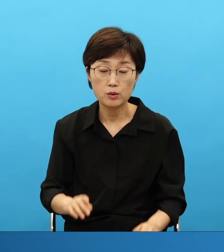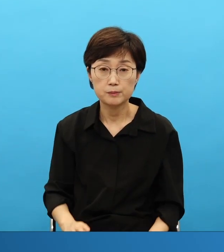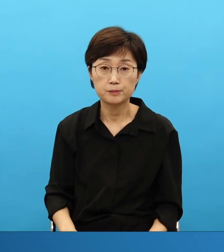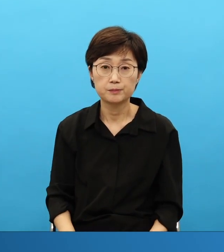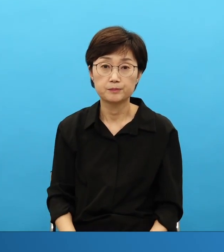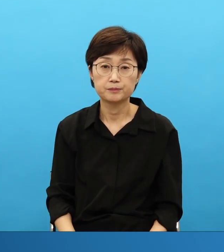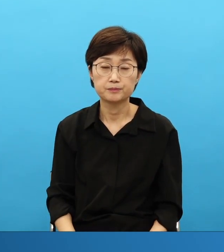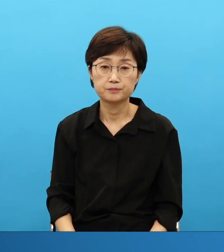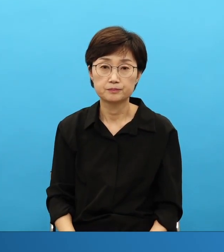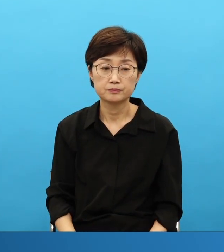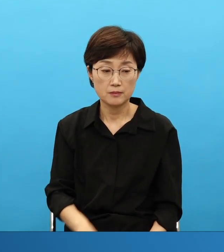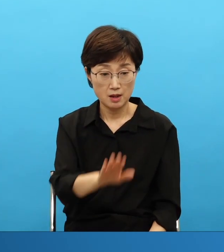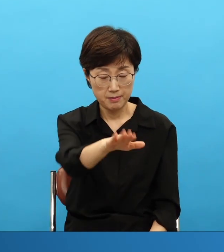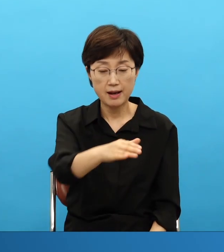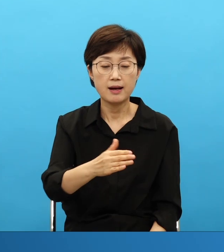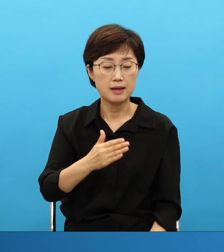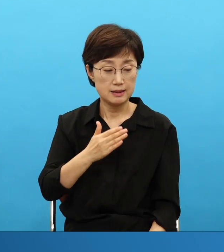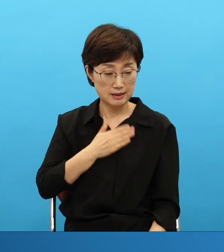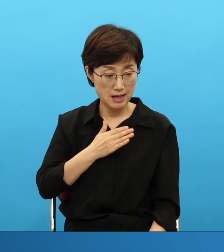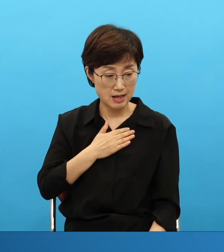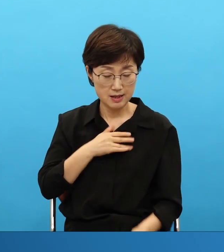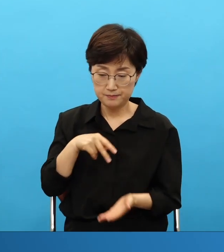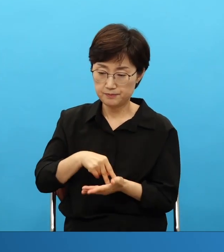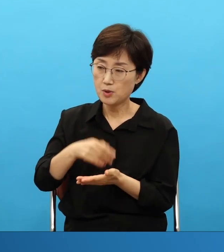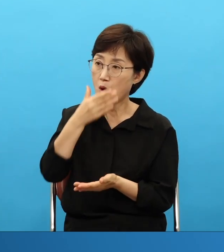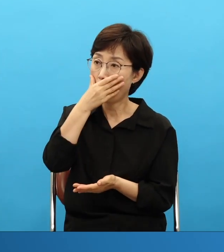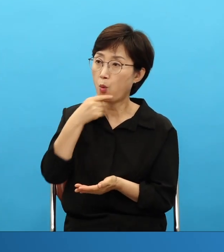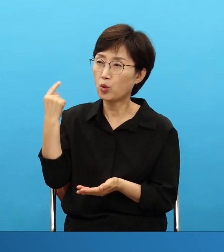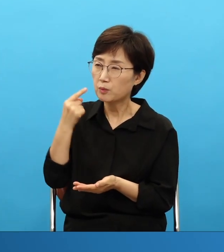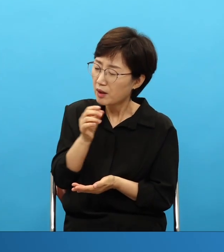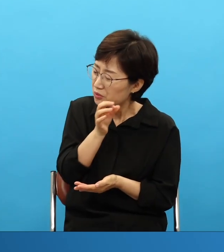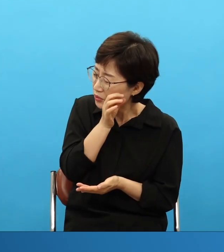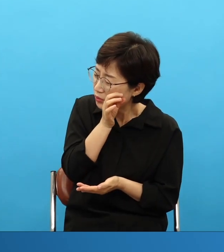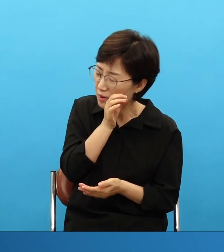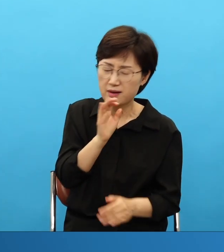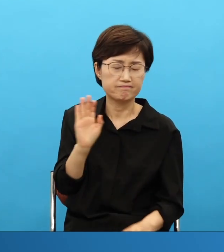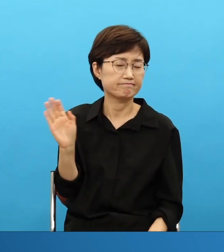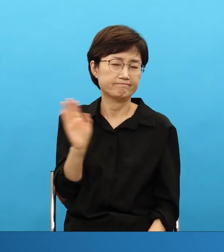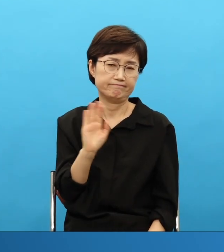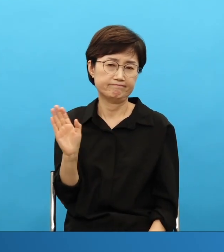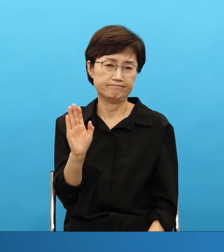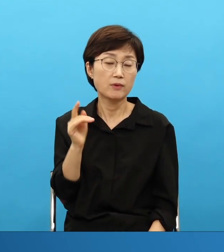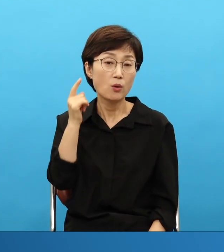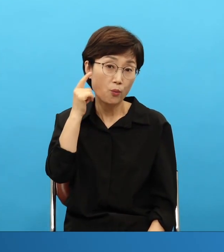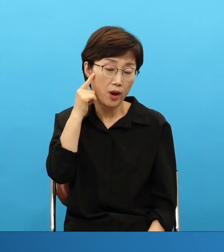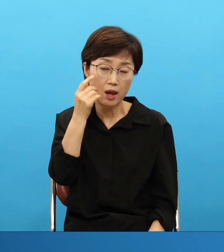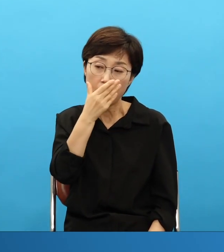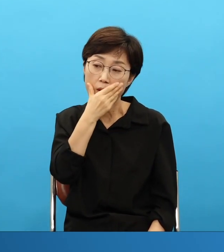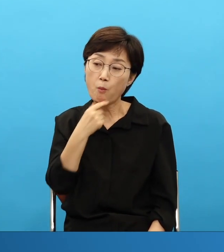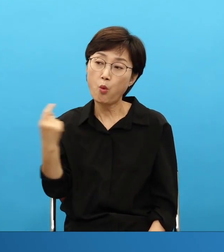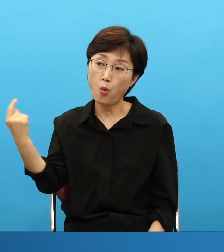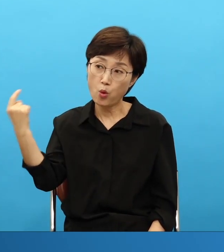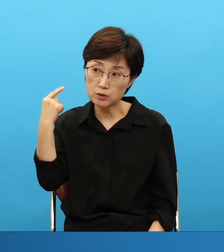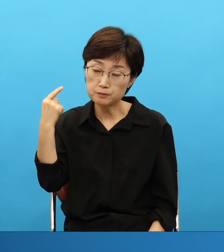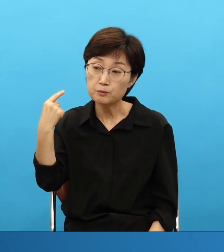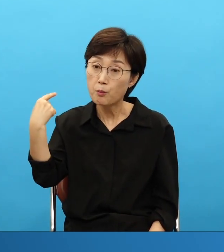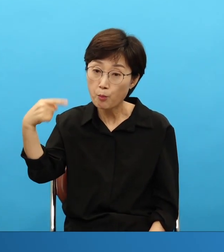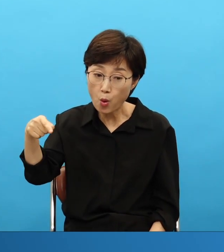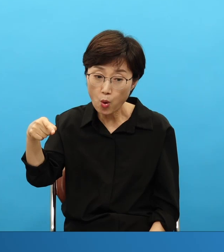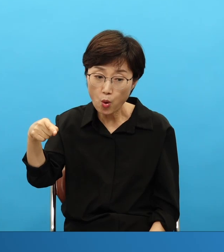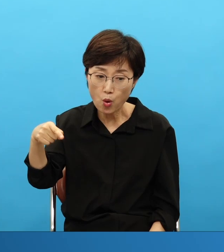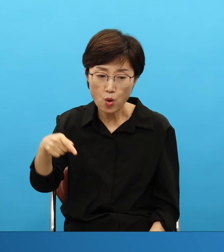말했어요 내가 복음을 부끄러워하지 아니한다이 복음은 구주 하나님의 능력이